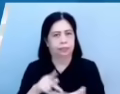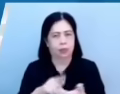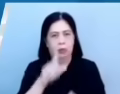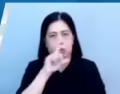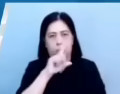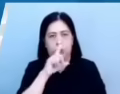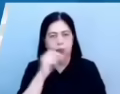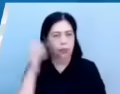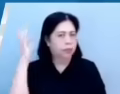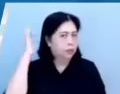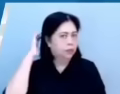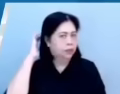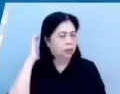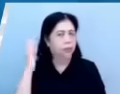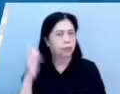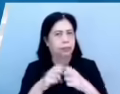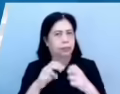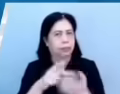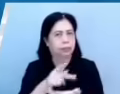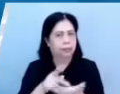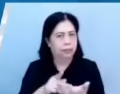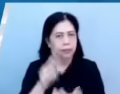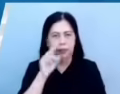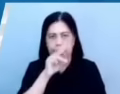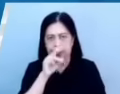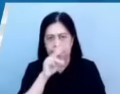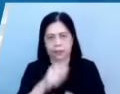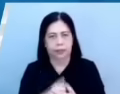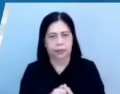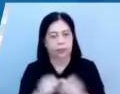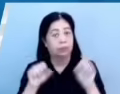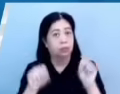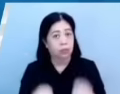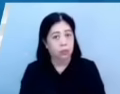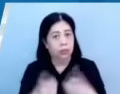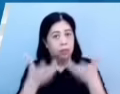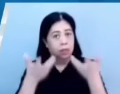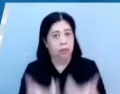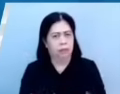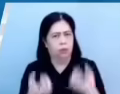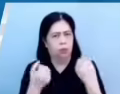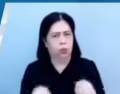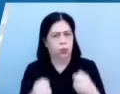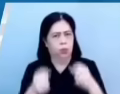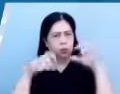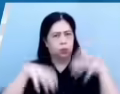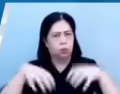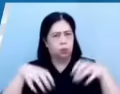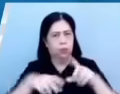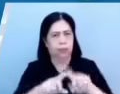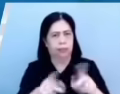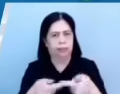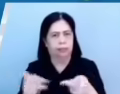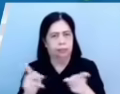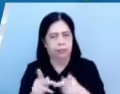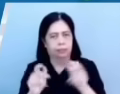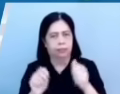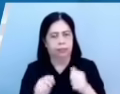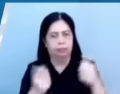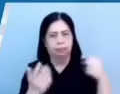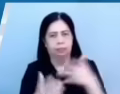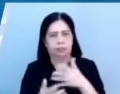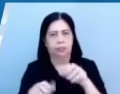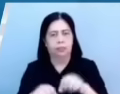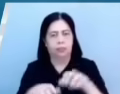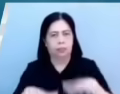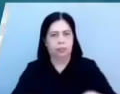Mindanao, maging ang ilang panig ng Visayas. Posible ang heavy to intense rain sa ilang lugar na maaaring magdulot ng baha o